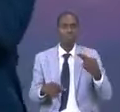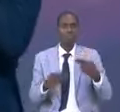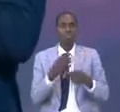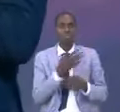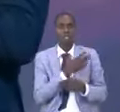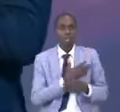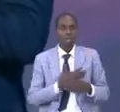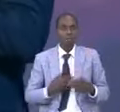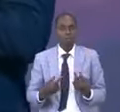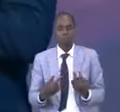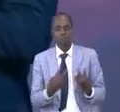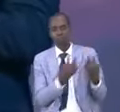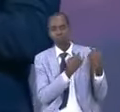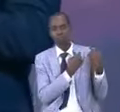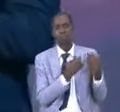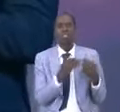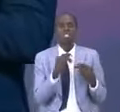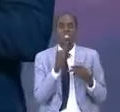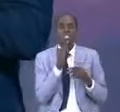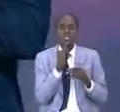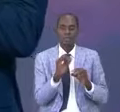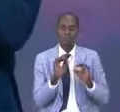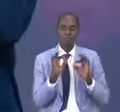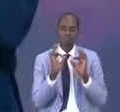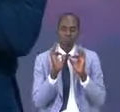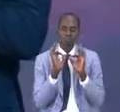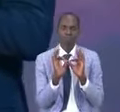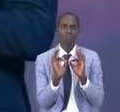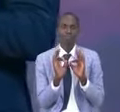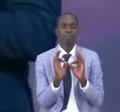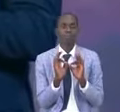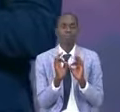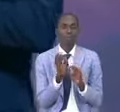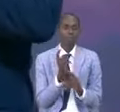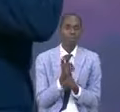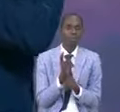pas propre le rôle de Dieu ne va pas en arrière